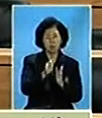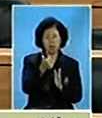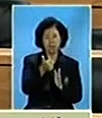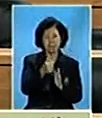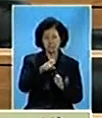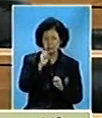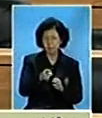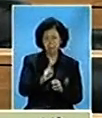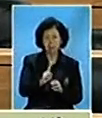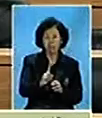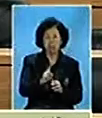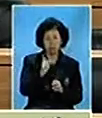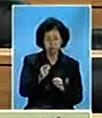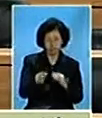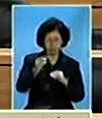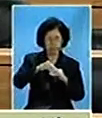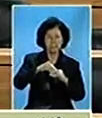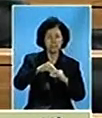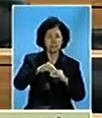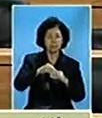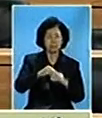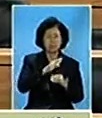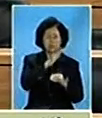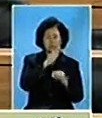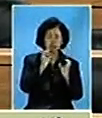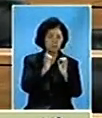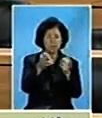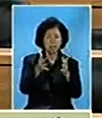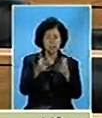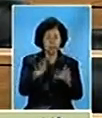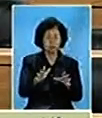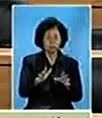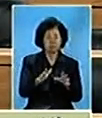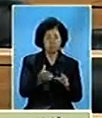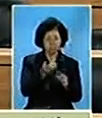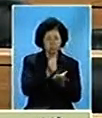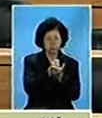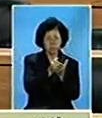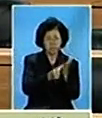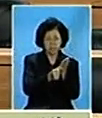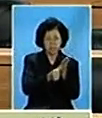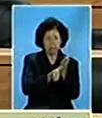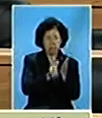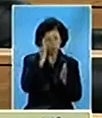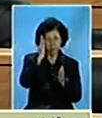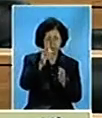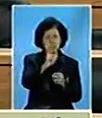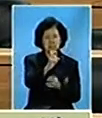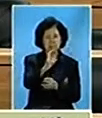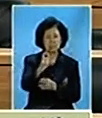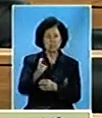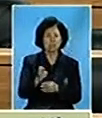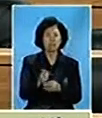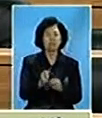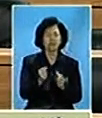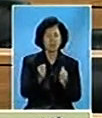หรือไม่ที่จะต้องเพิ่มถ้าสมมติว่าไม่มีแล้วเนี่ยนะฮะช่วยกรุณาแจ้งความเสียหายที่จะเกิดขึ้นนะครับกับเงื่อนไ